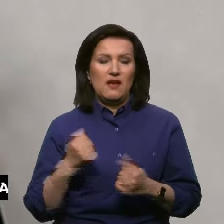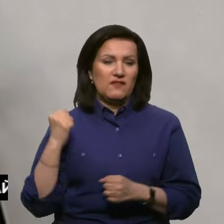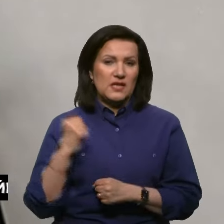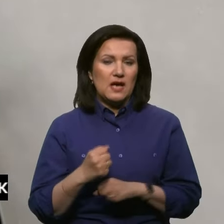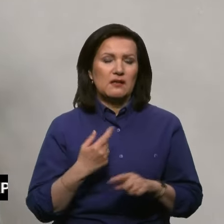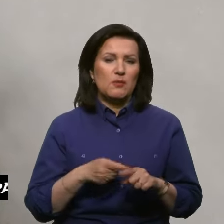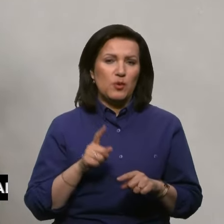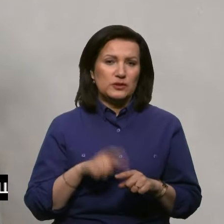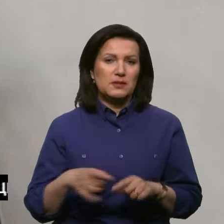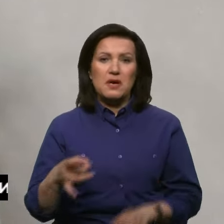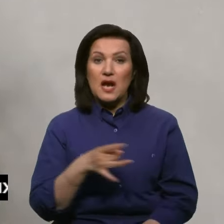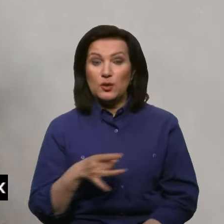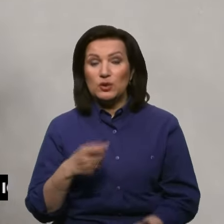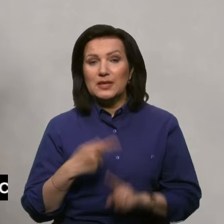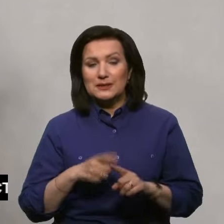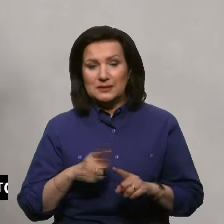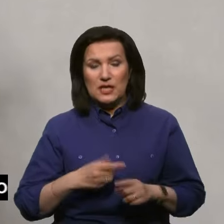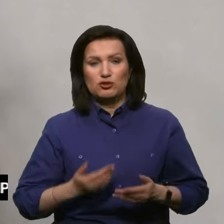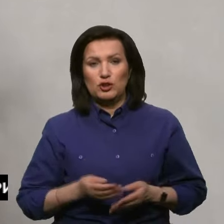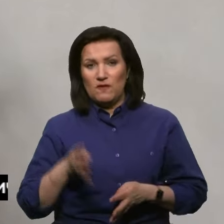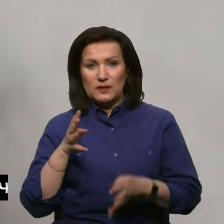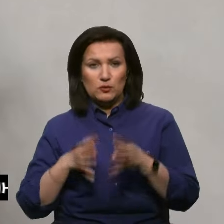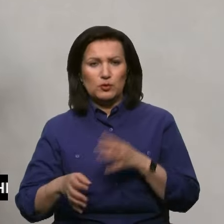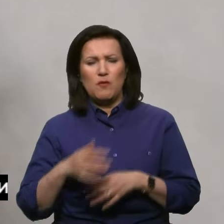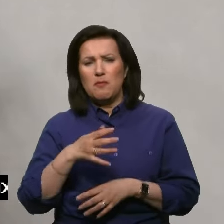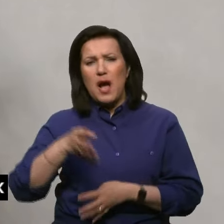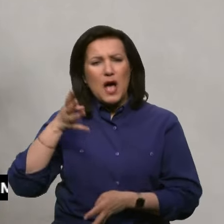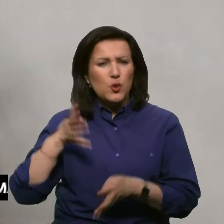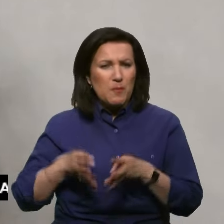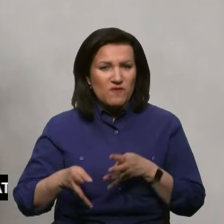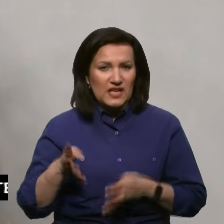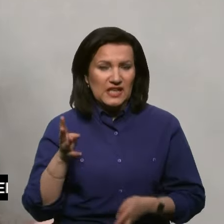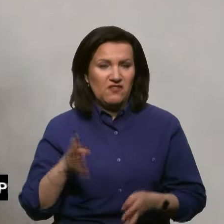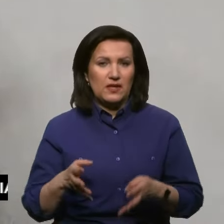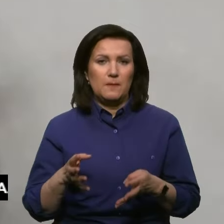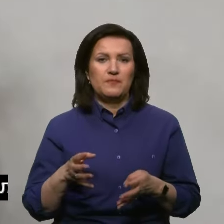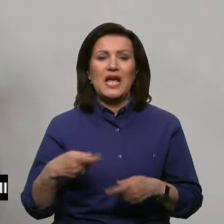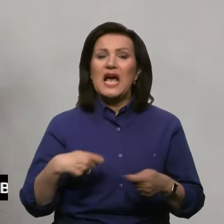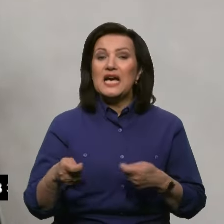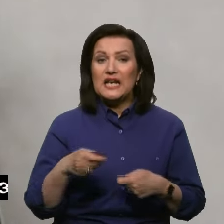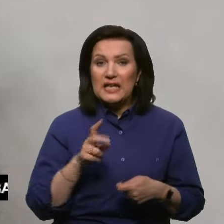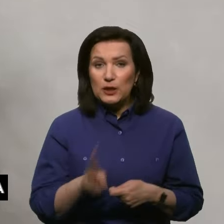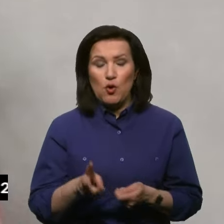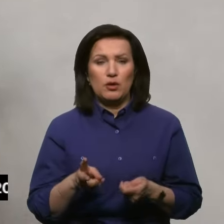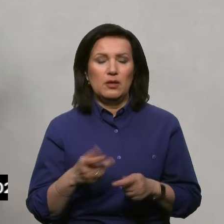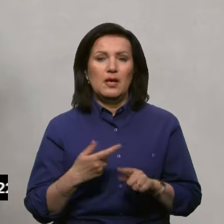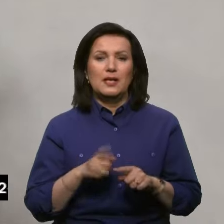вдарили по цим районам. Це житлова забудова, це багатоповерхівки, це ринок, це